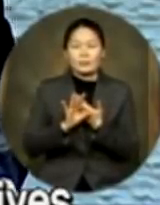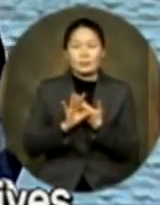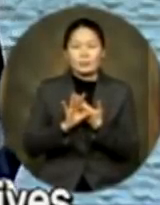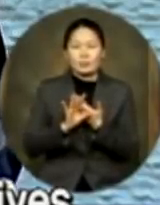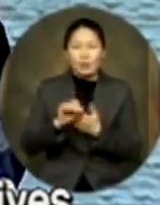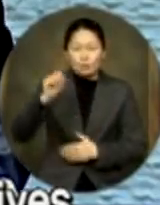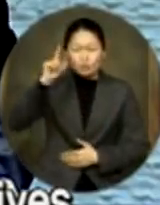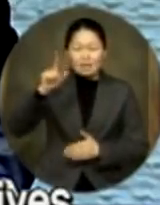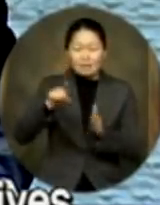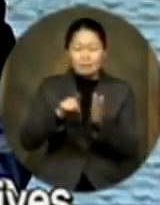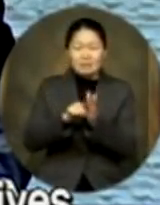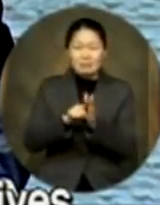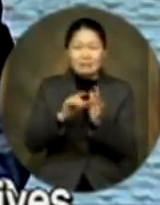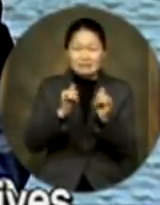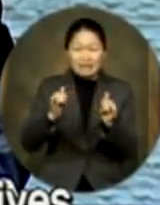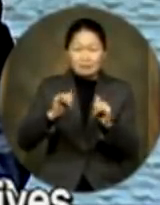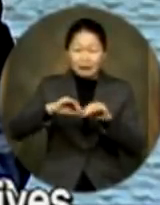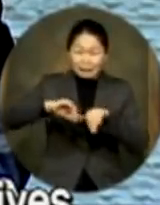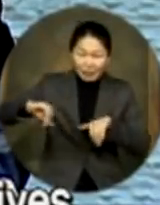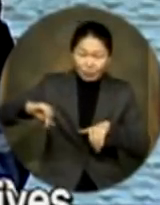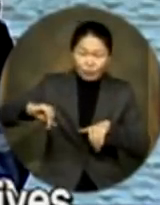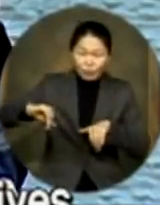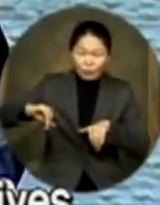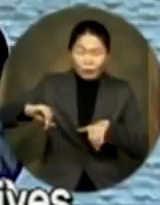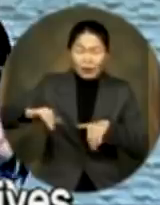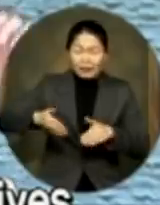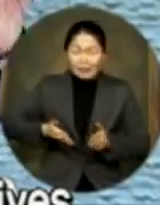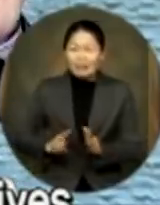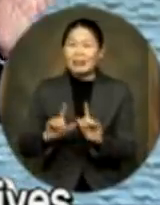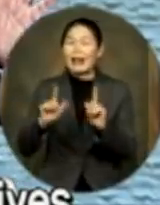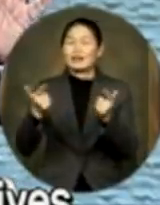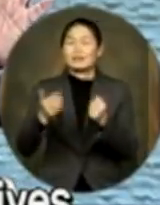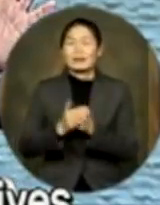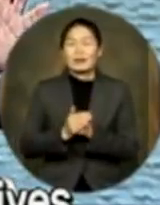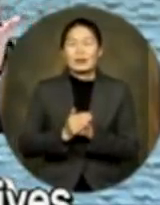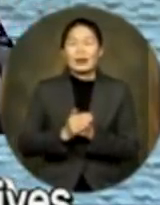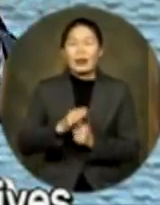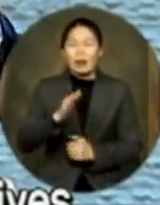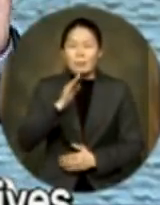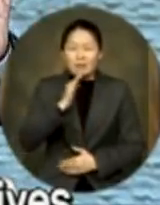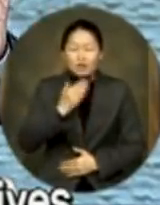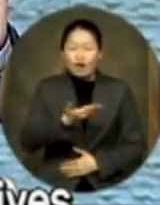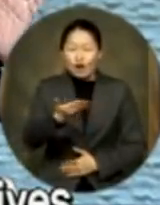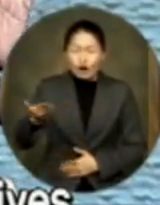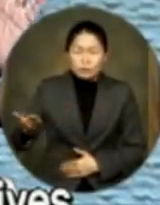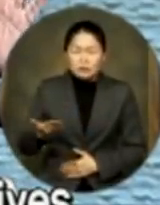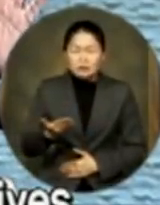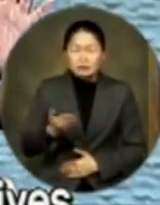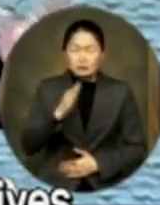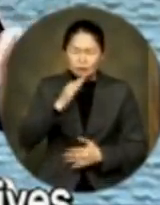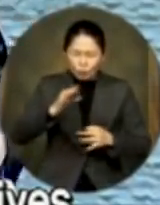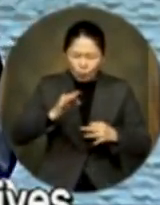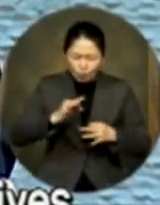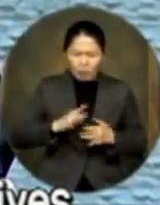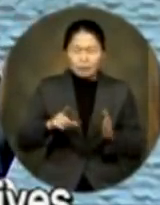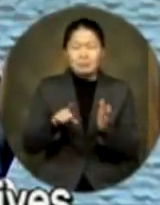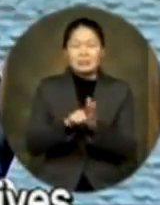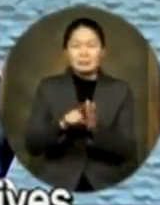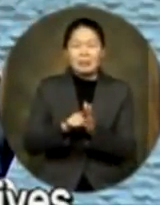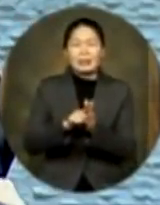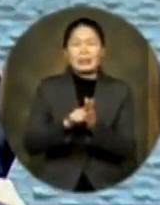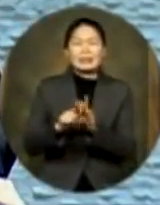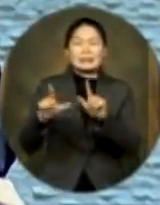위대한 믿음의 사람이 따로 있는 게 아닙니다 여러분이 바로 정말 놀라운 믿음의 삶을 살아가게